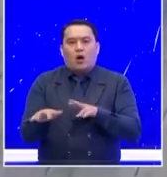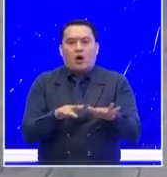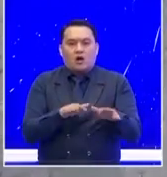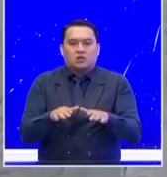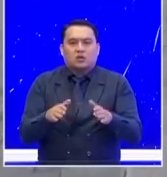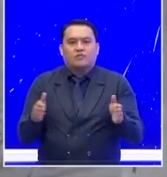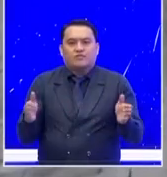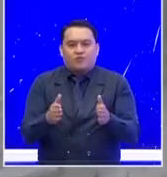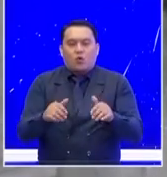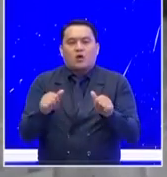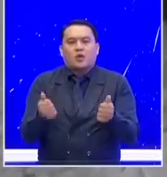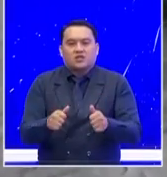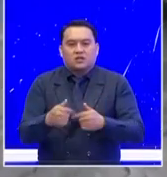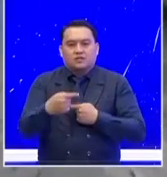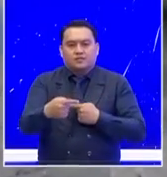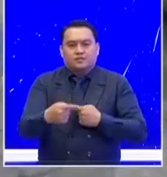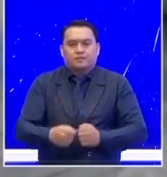в дистанционном формате.